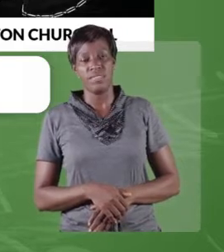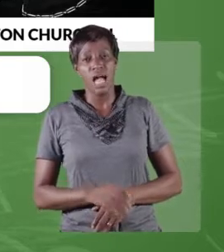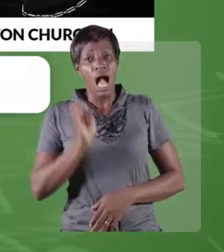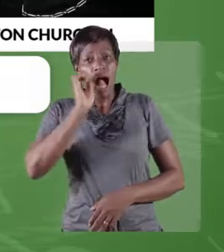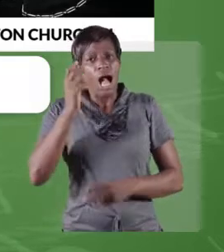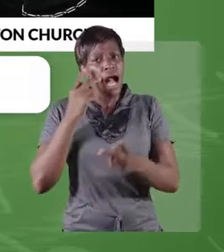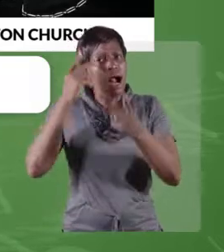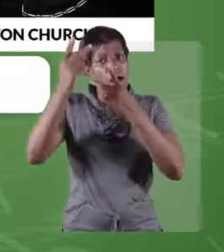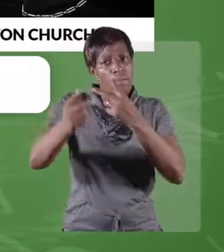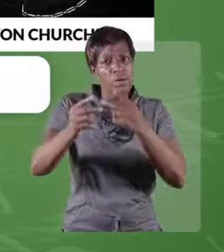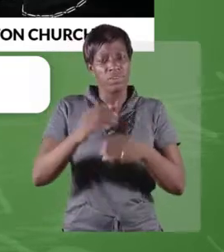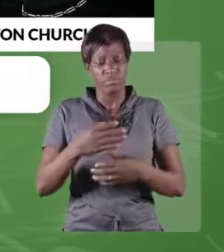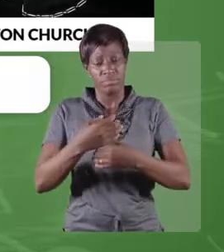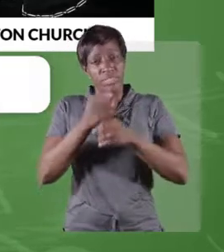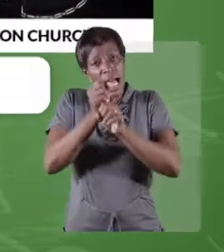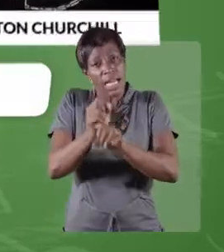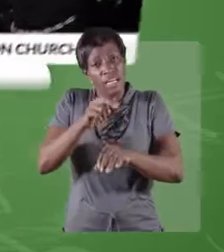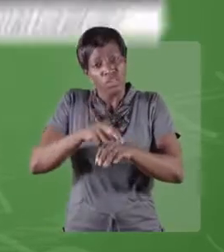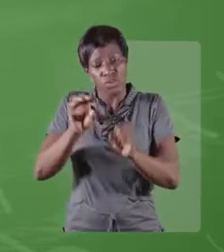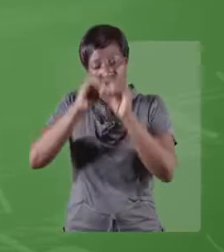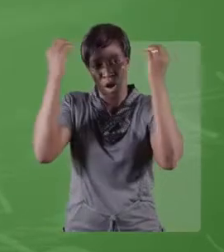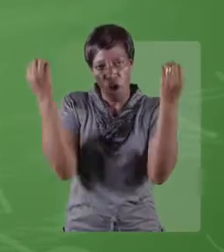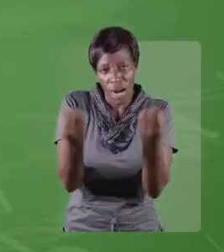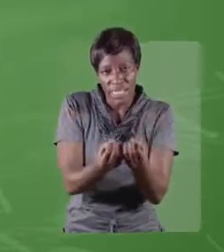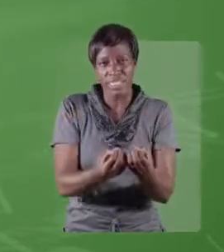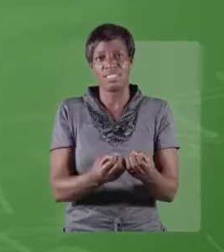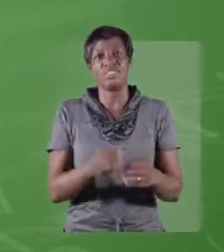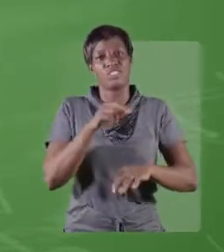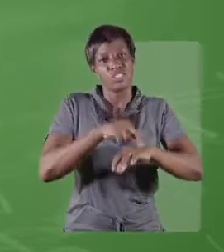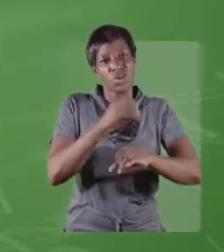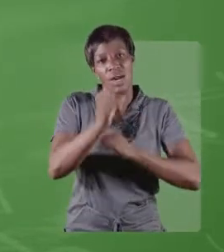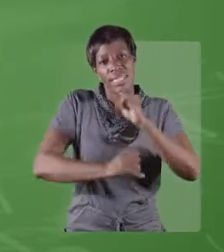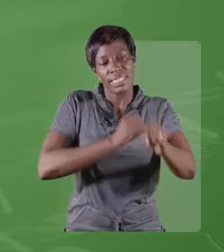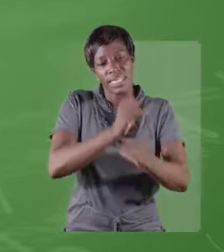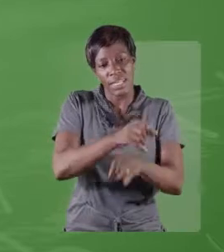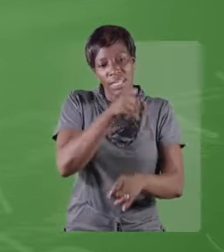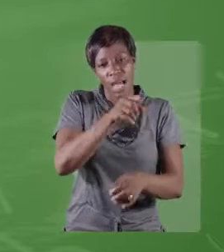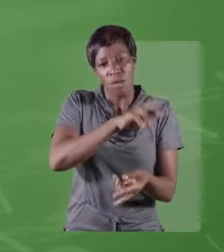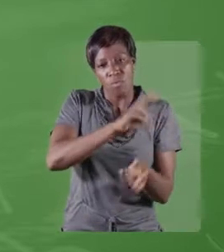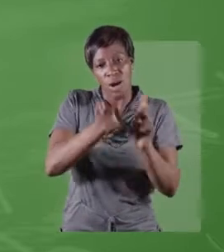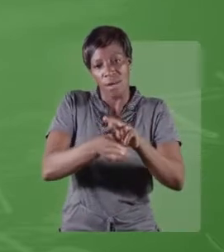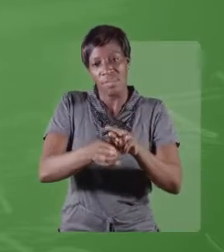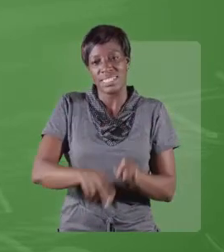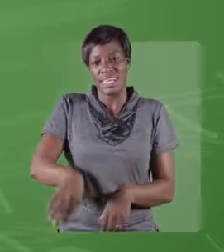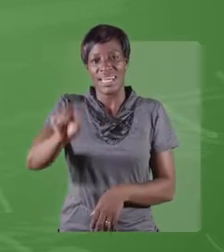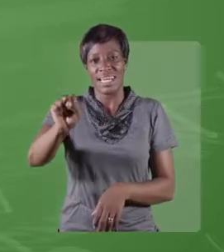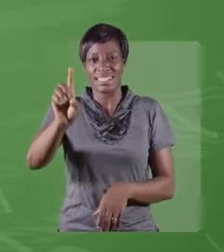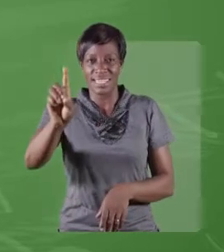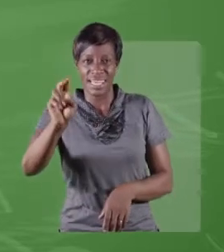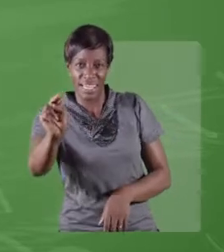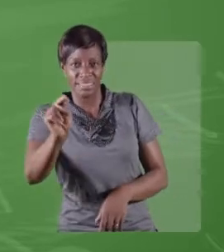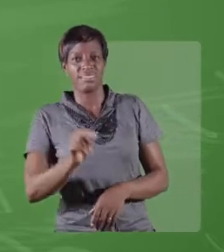prévoit la création d'une organisation internationale en remplacement de la SDN.